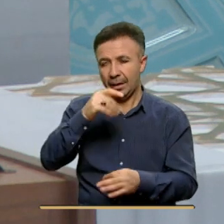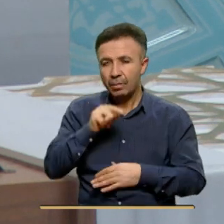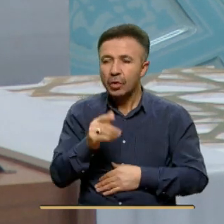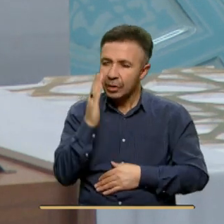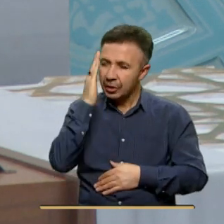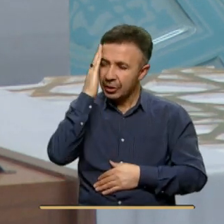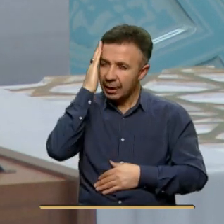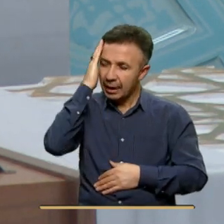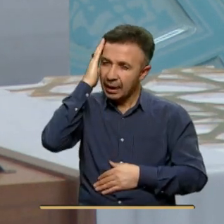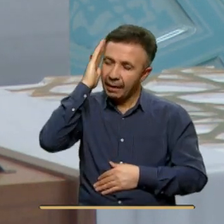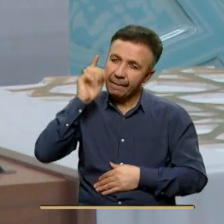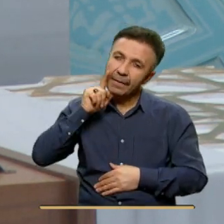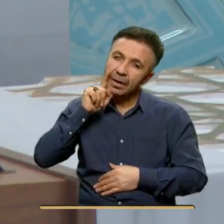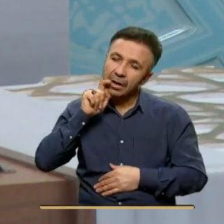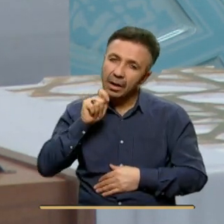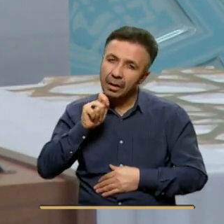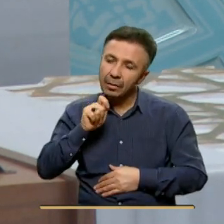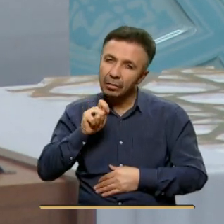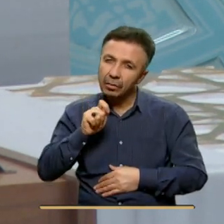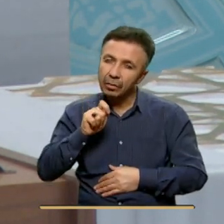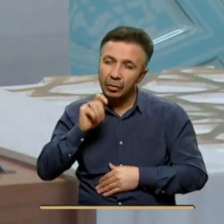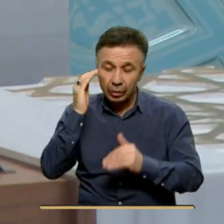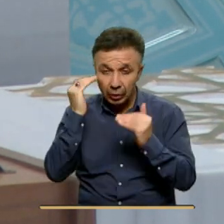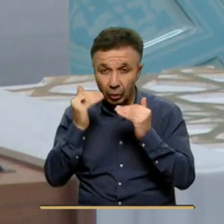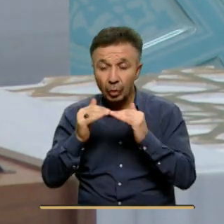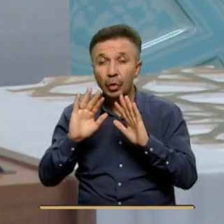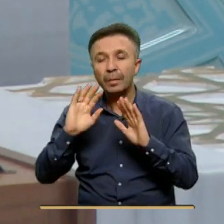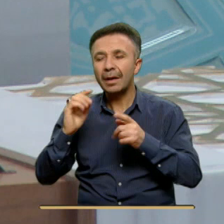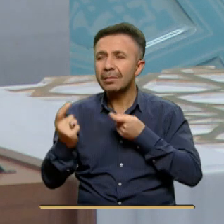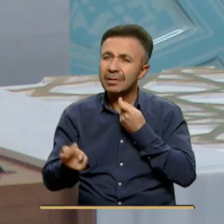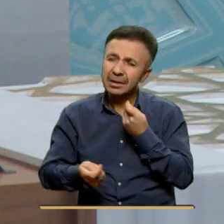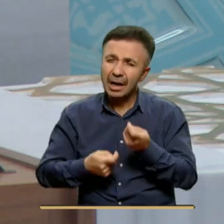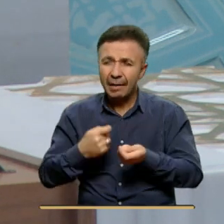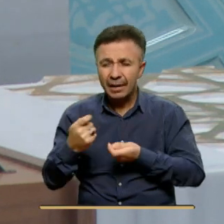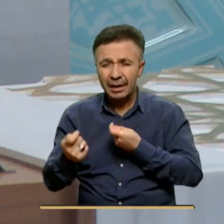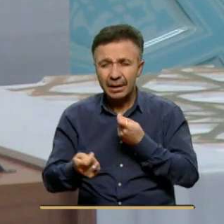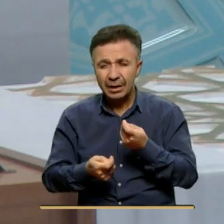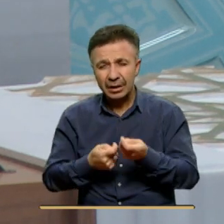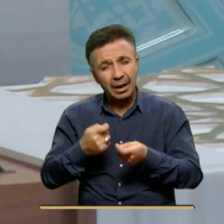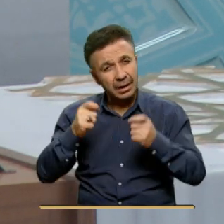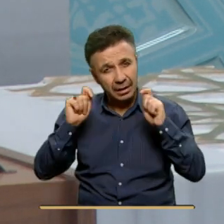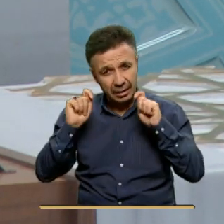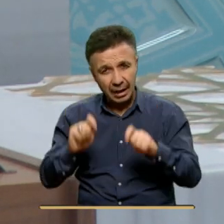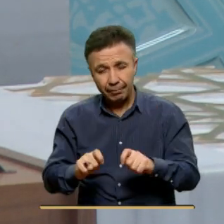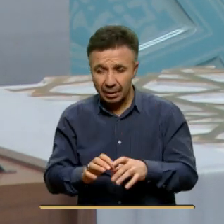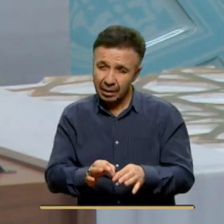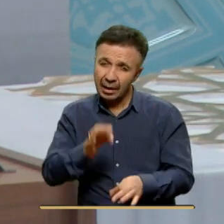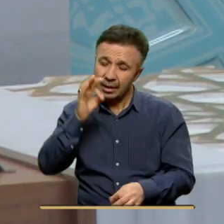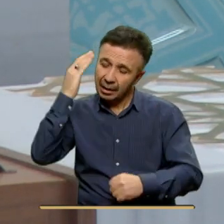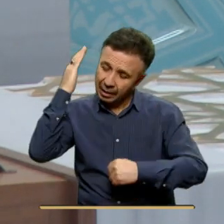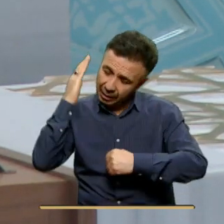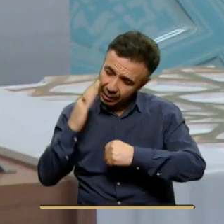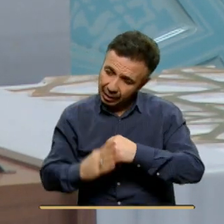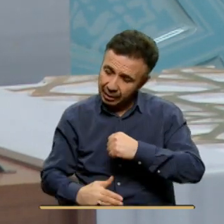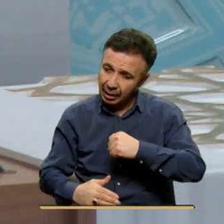ve haysiyetiyle bağdaşmayan tutum ve davranışlar sergilemesi insana